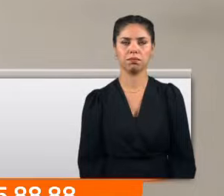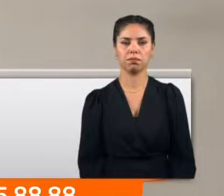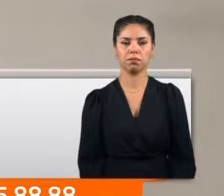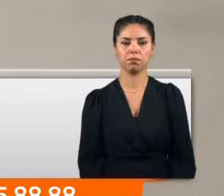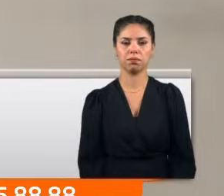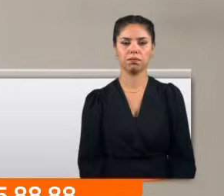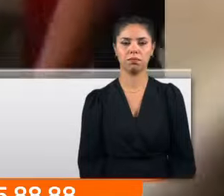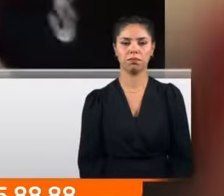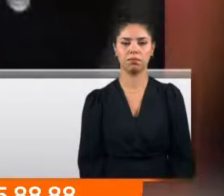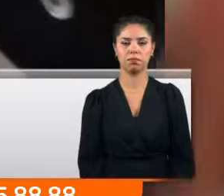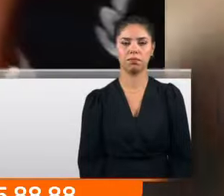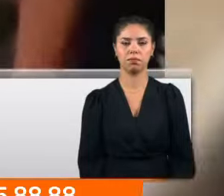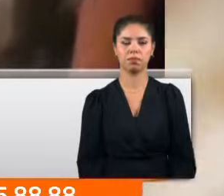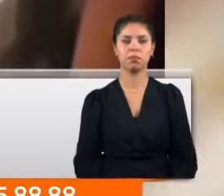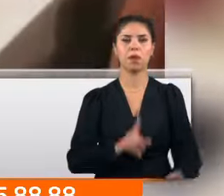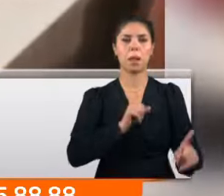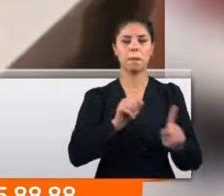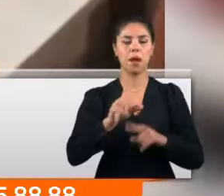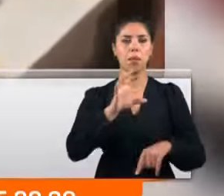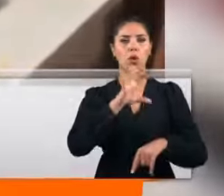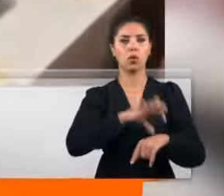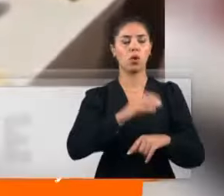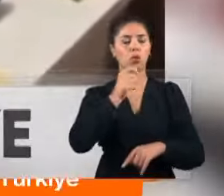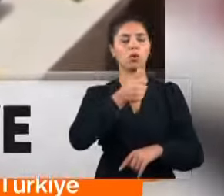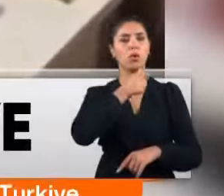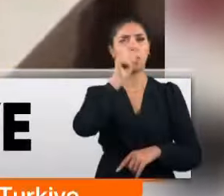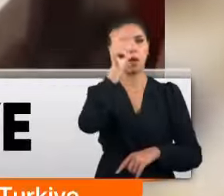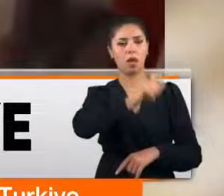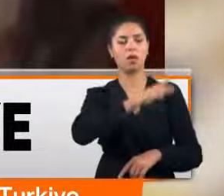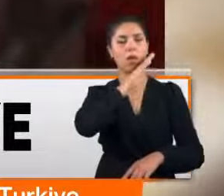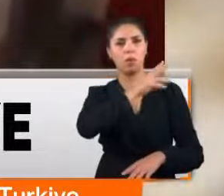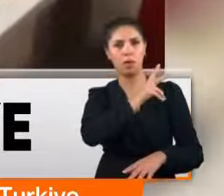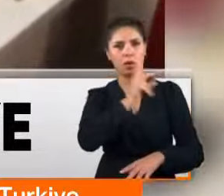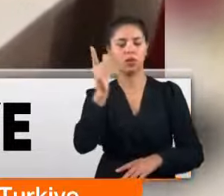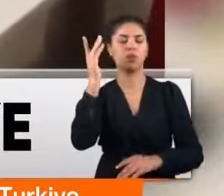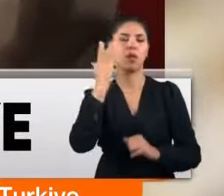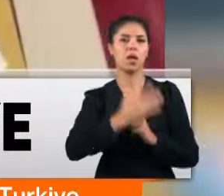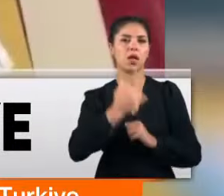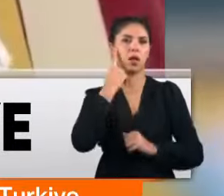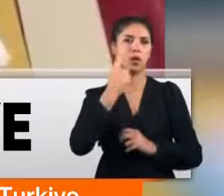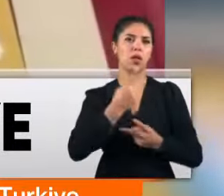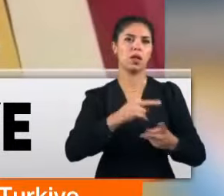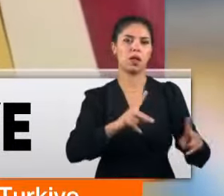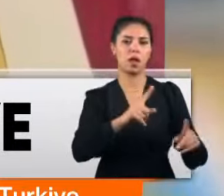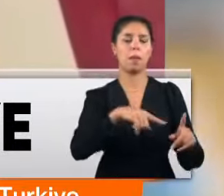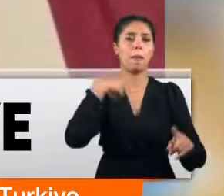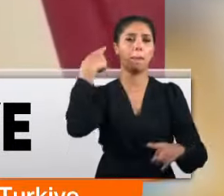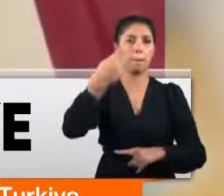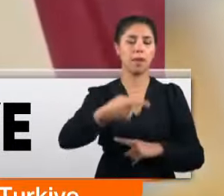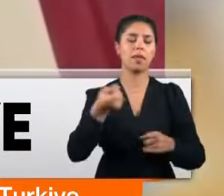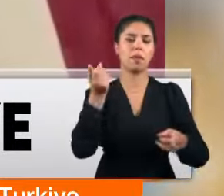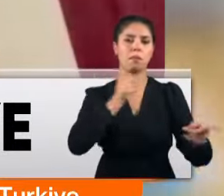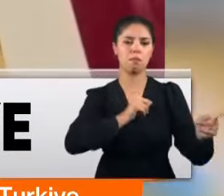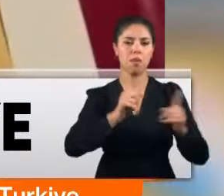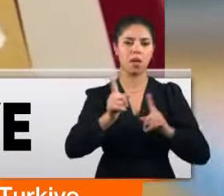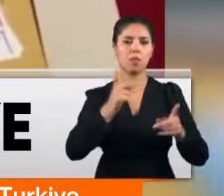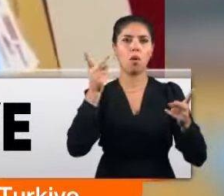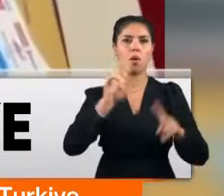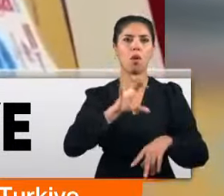verdik, 90 bin verdik. Mahkeme doktoru yurt dışı çıkış yasağı getirerek tahliye etti. Bir sonraki duruşmada ölen hastaların adli